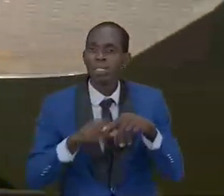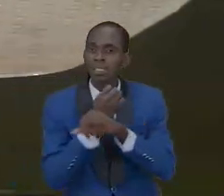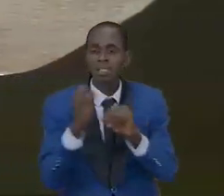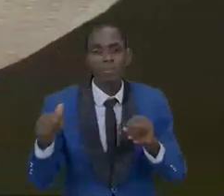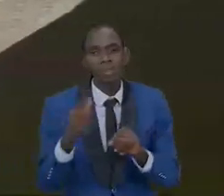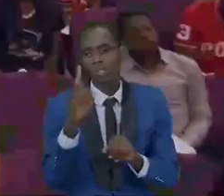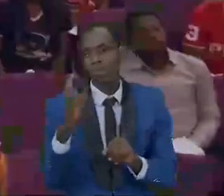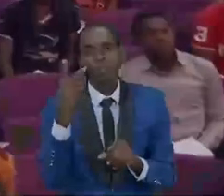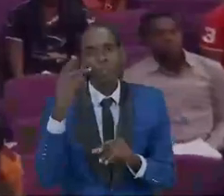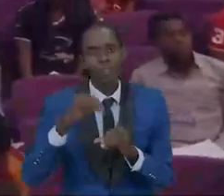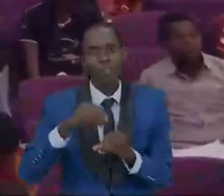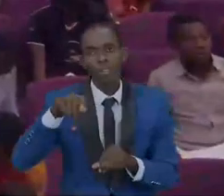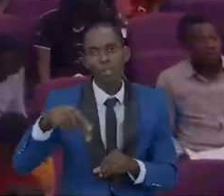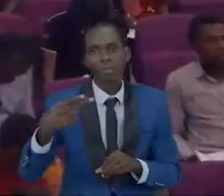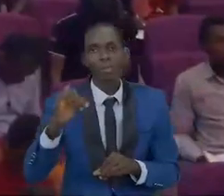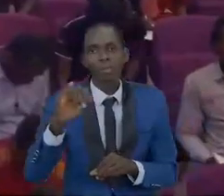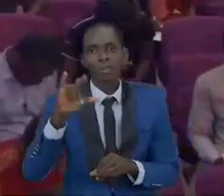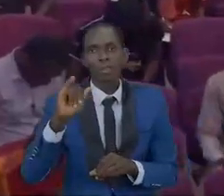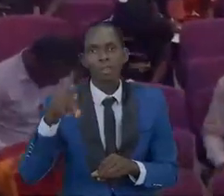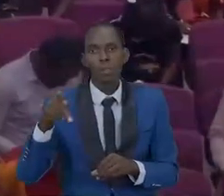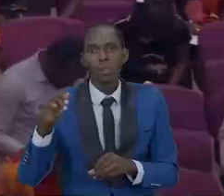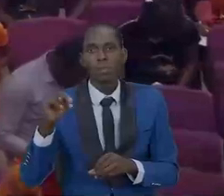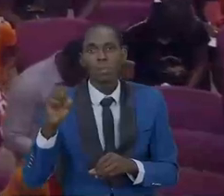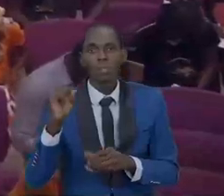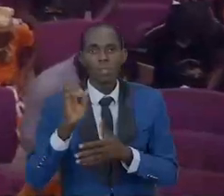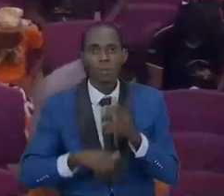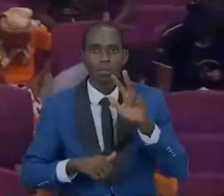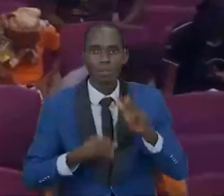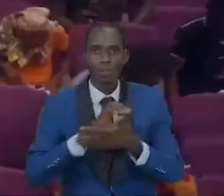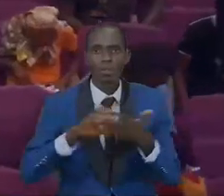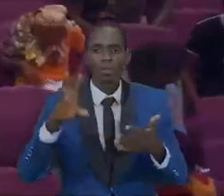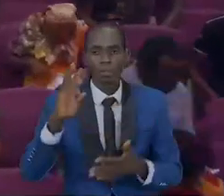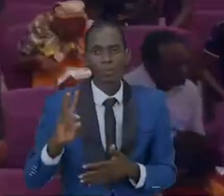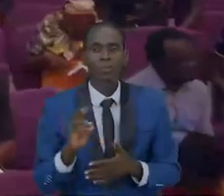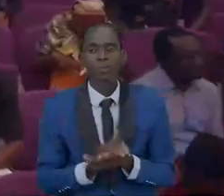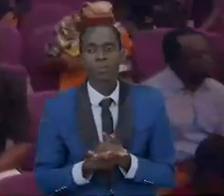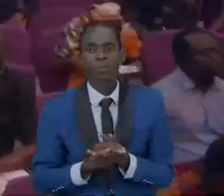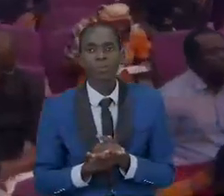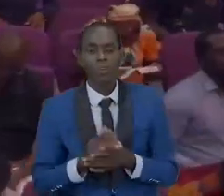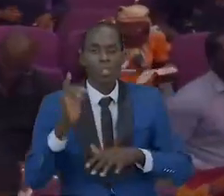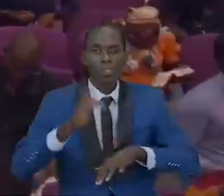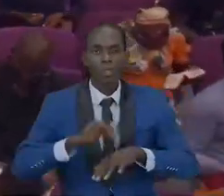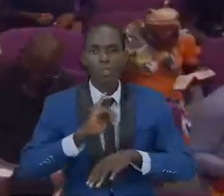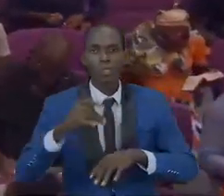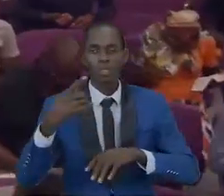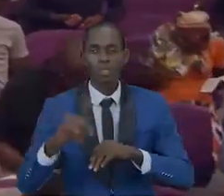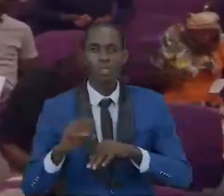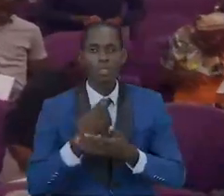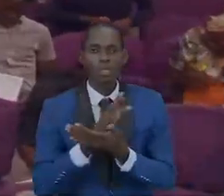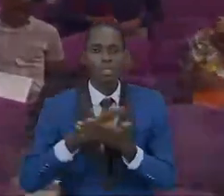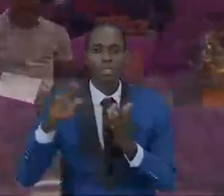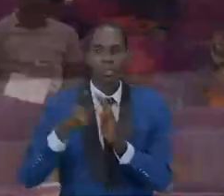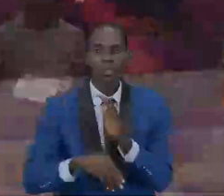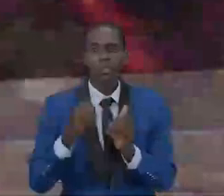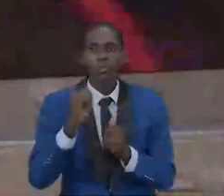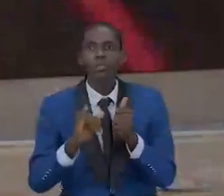3 verset 6 quant aux ailes persécuteur de l'église irréprochable à l'égard